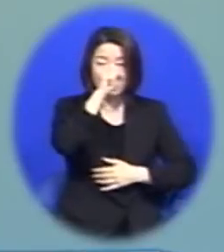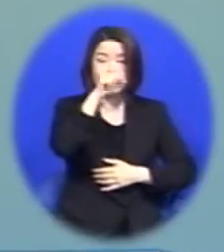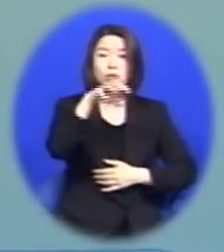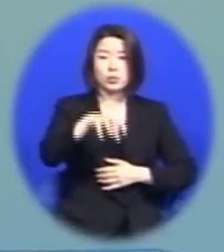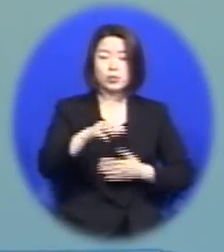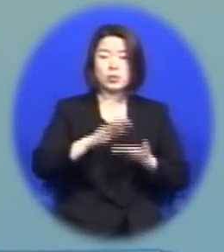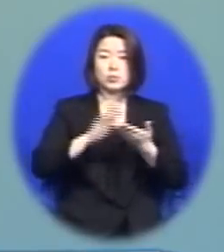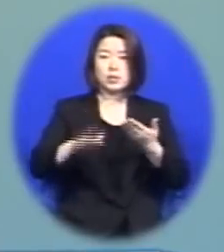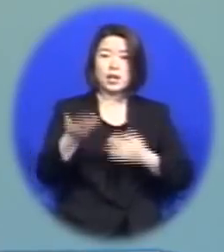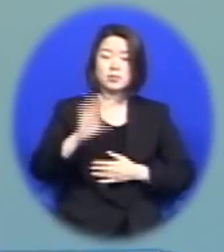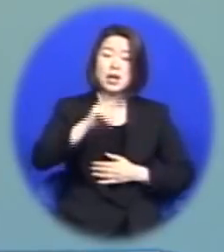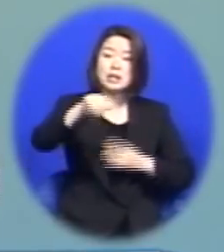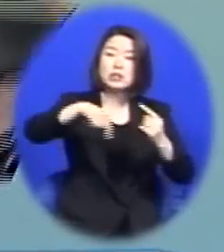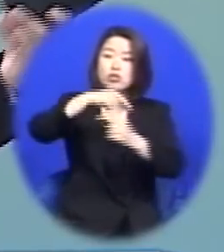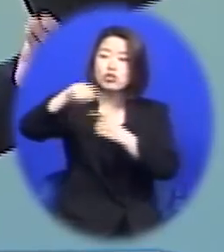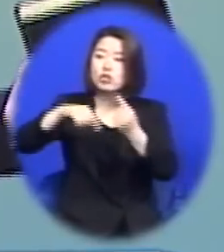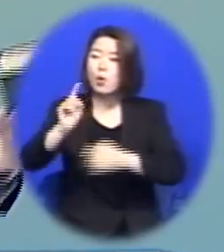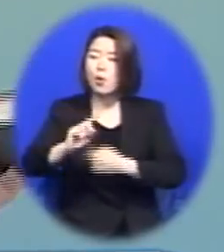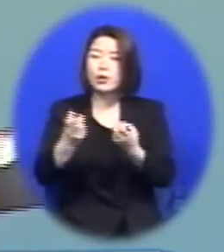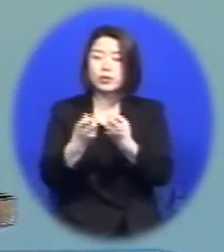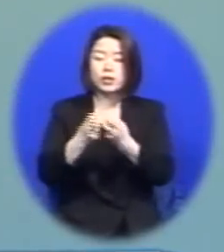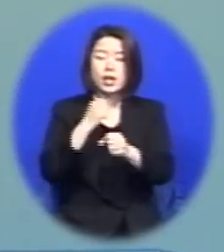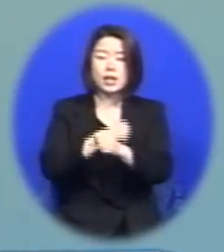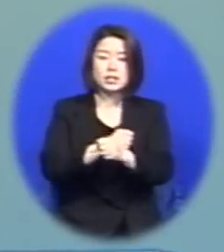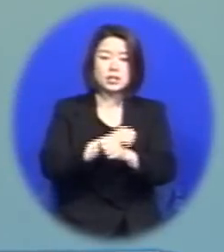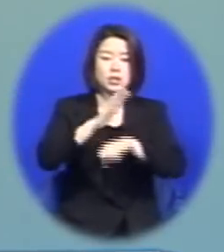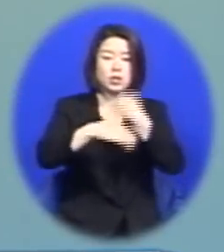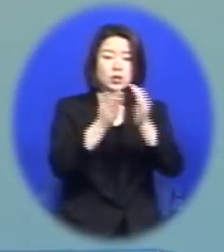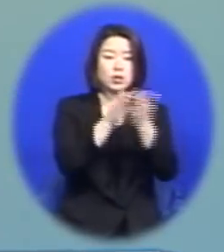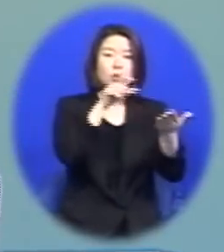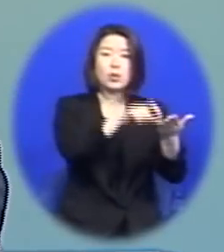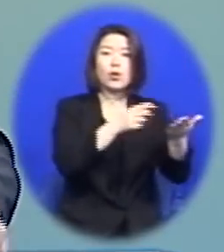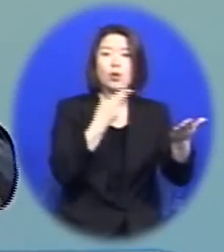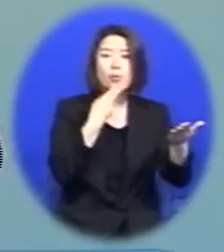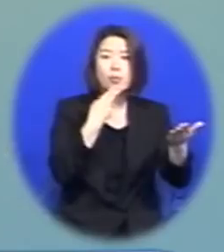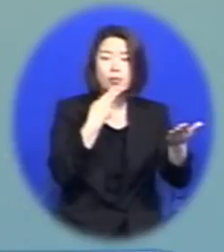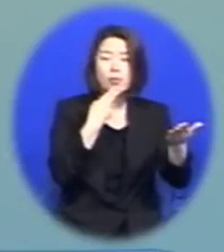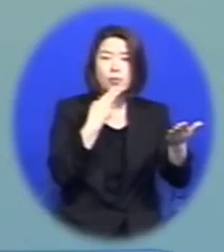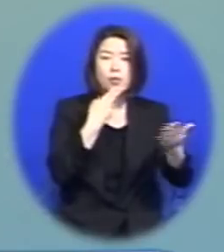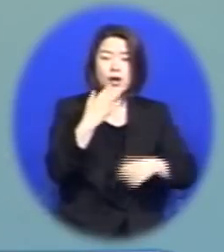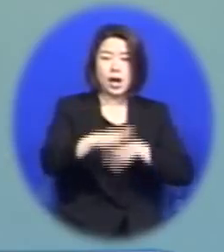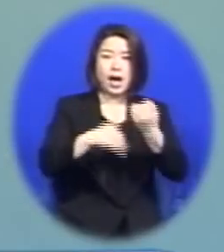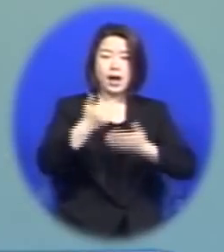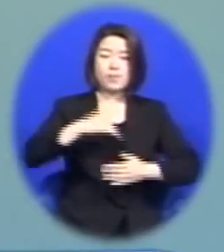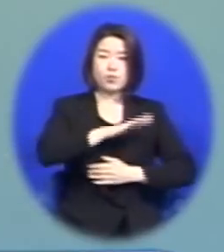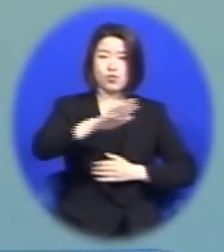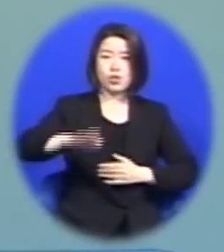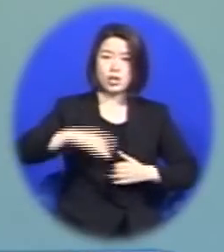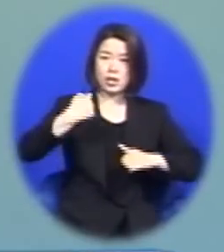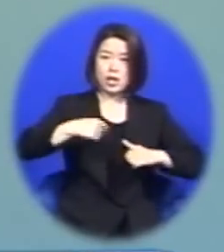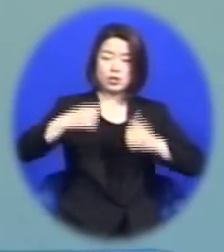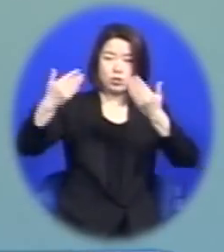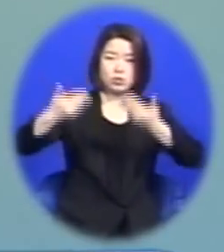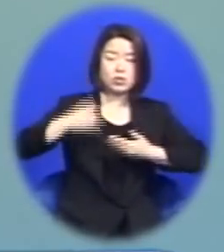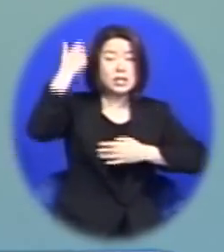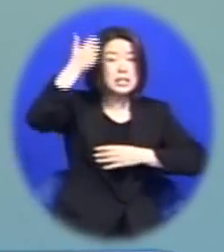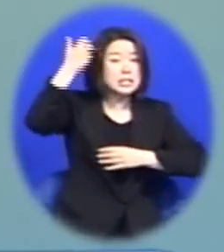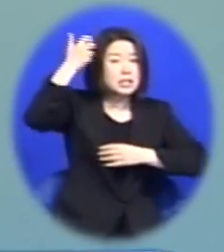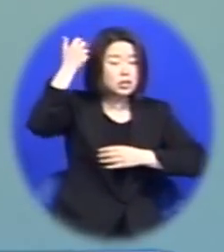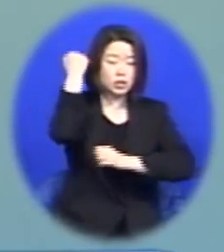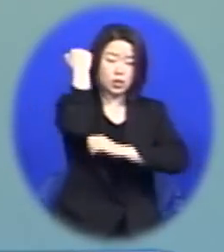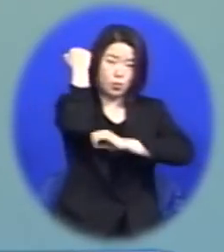운영을 어떻게 해야 될지 성경에 나와있지 않아요 하나님이 우리에게 가르치신 영적인 원리대로 우리가